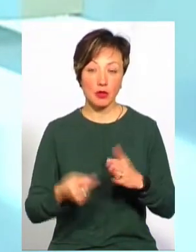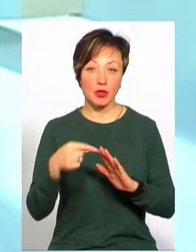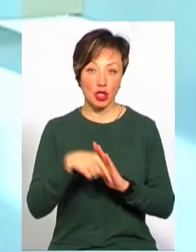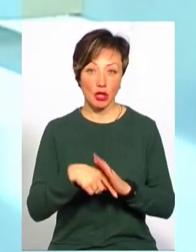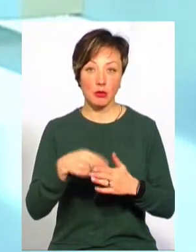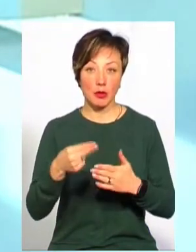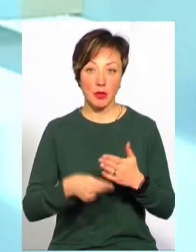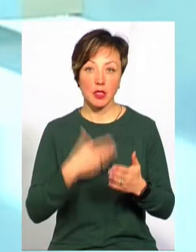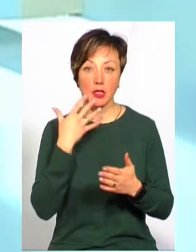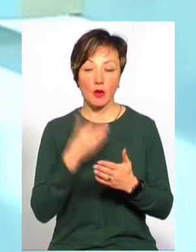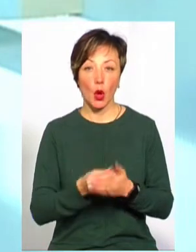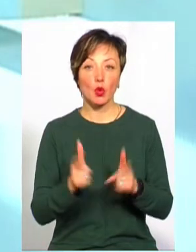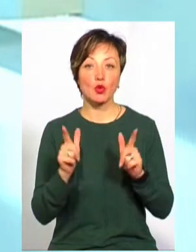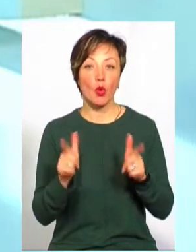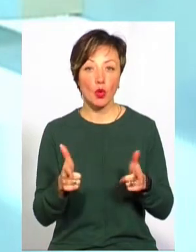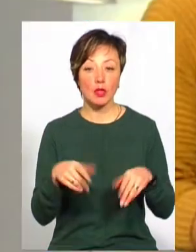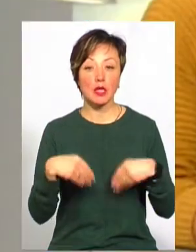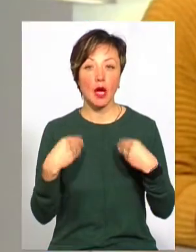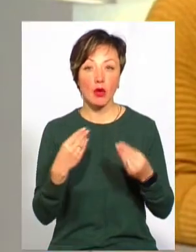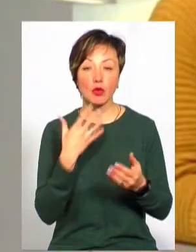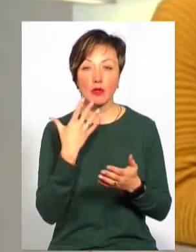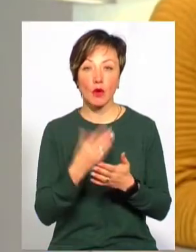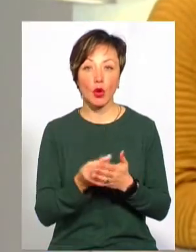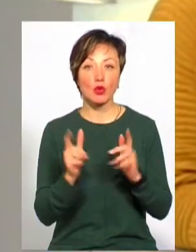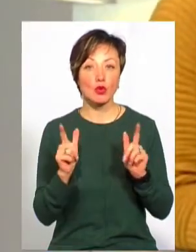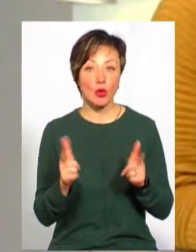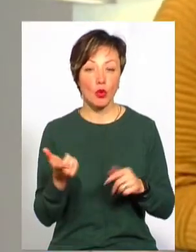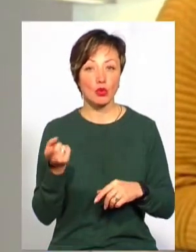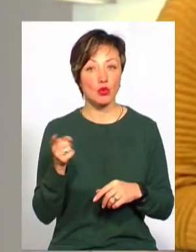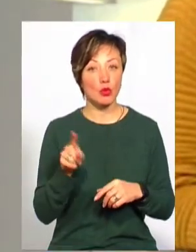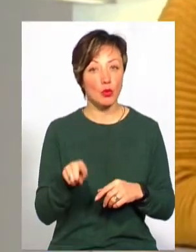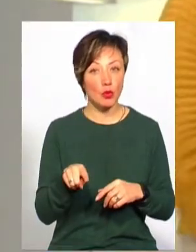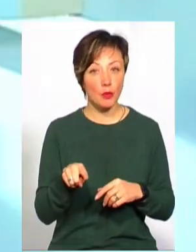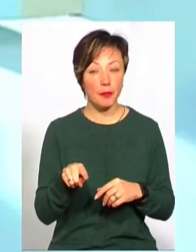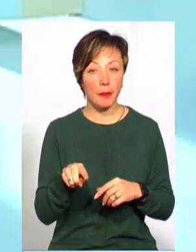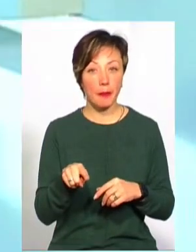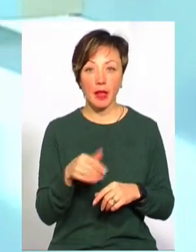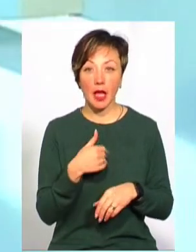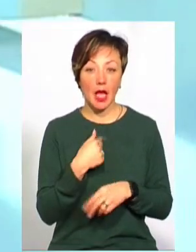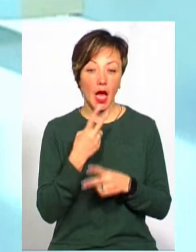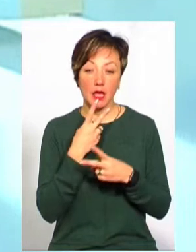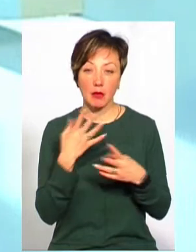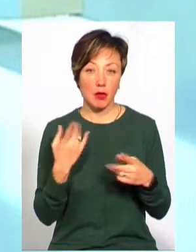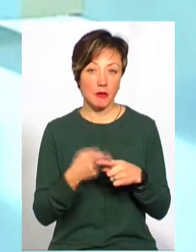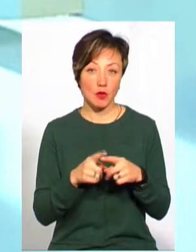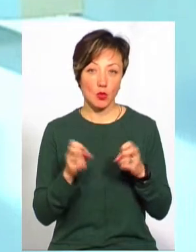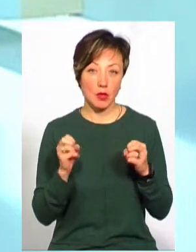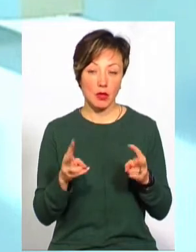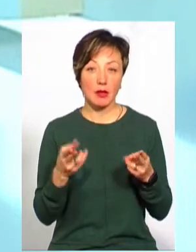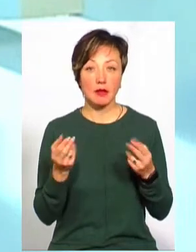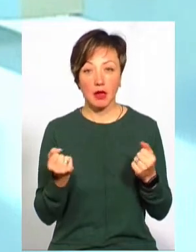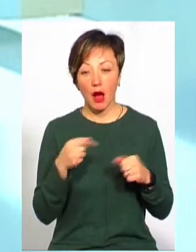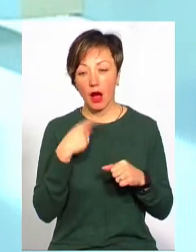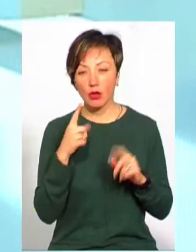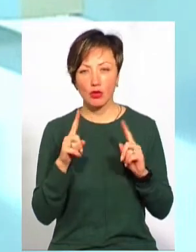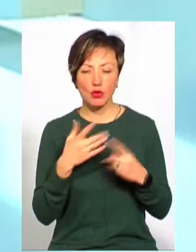вони підписують свою згоду, вони дають свою згоду. Тому, власне, я не бачу в цьому загроз. Так кажуть, що